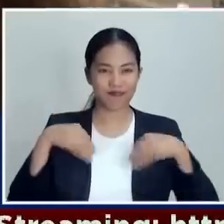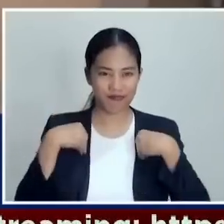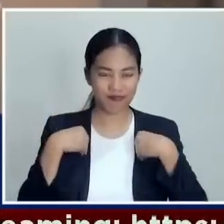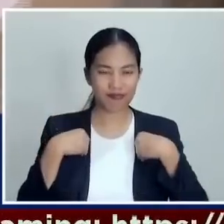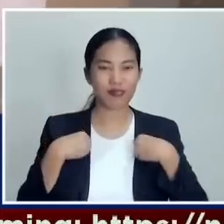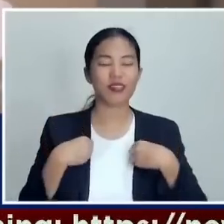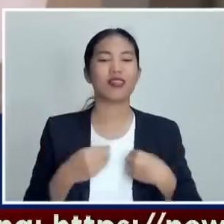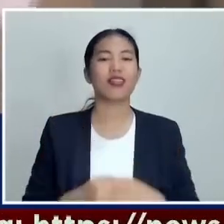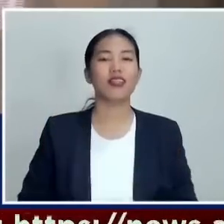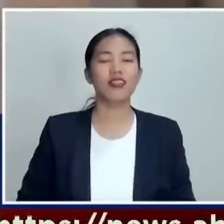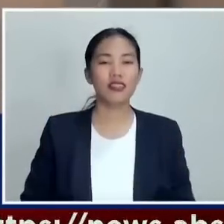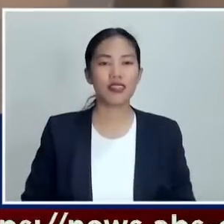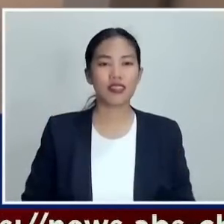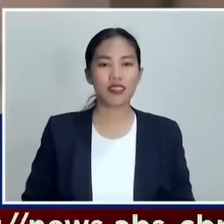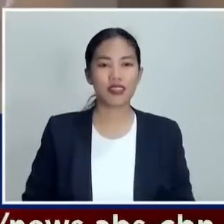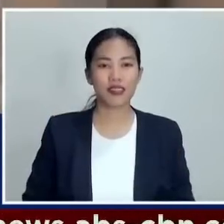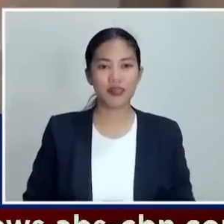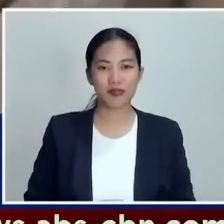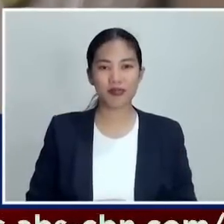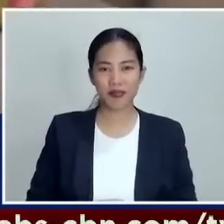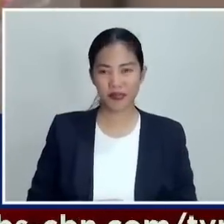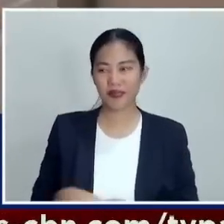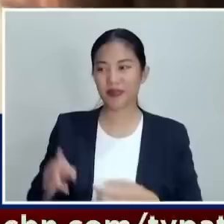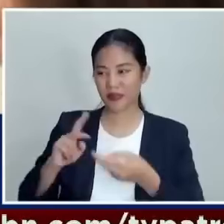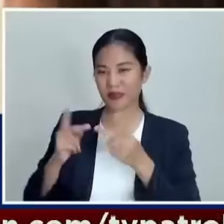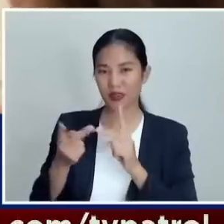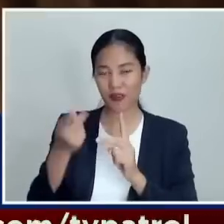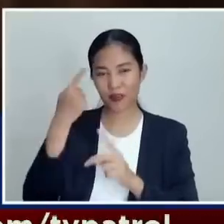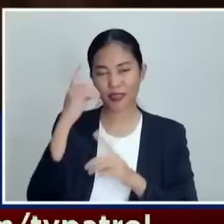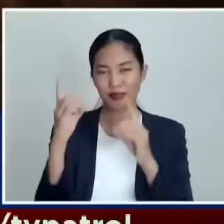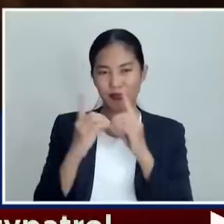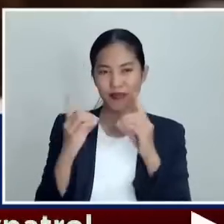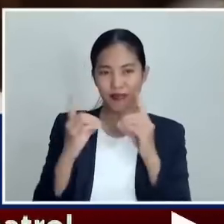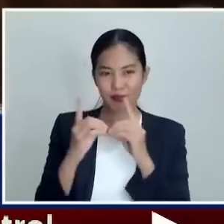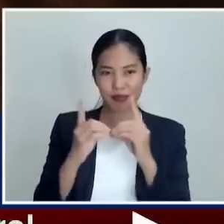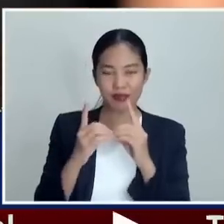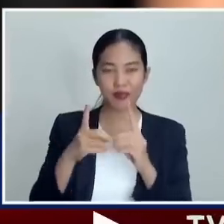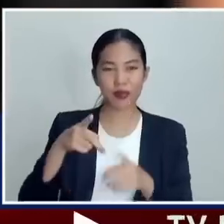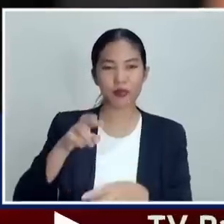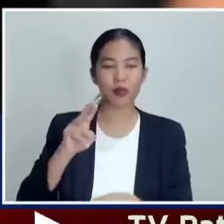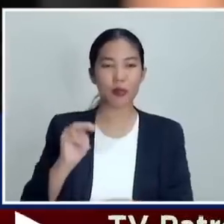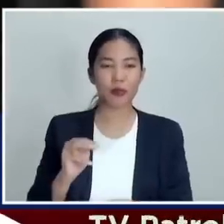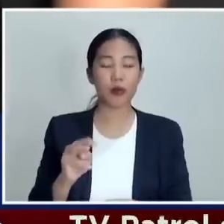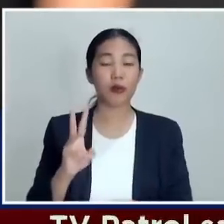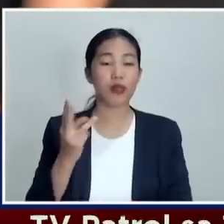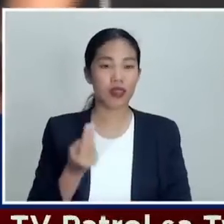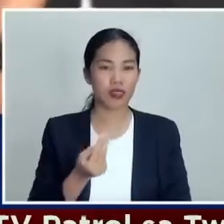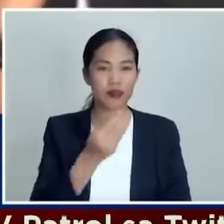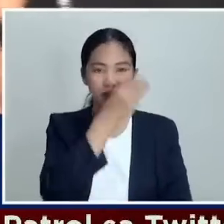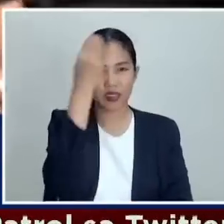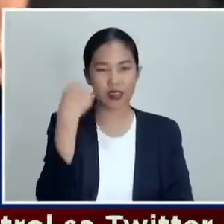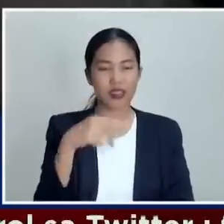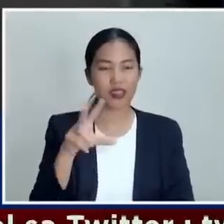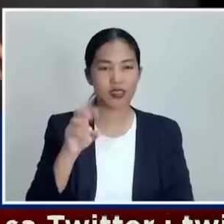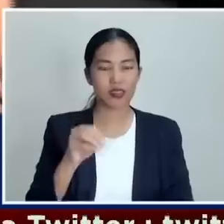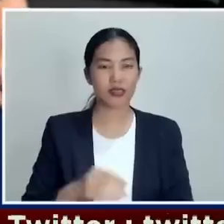Nangyayain na maging partner nito sa Star Magical Prom sa March 30. Wala pa akong name. Any idea?